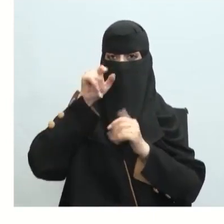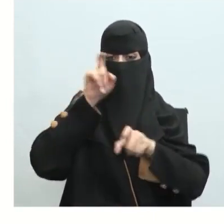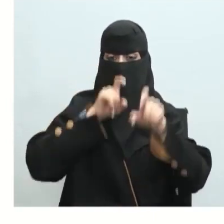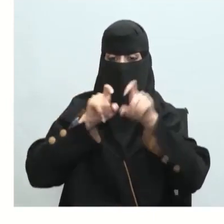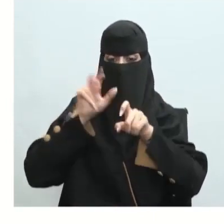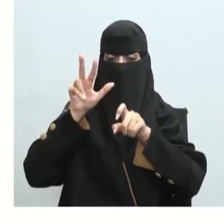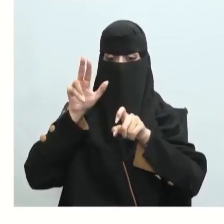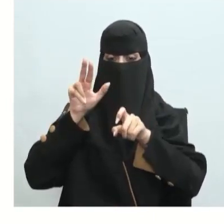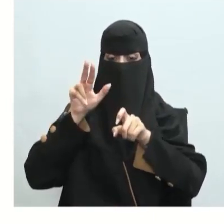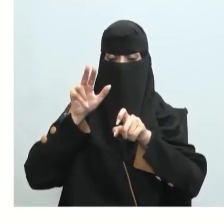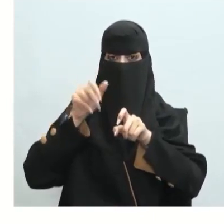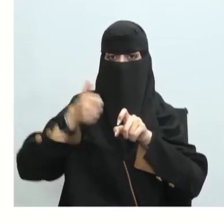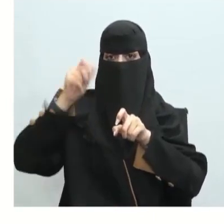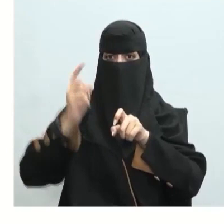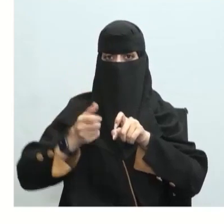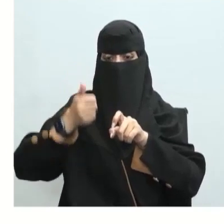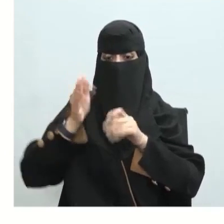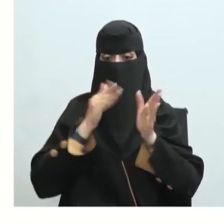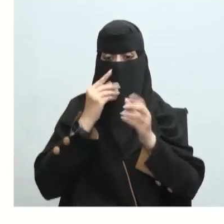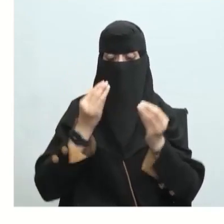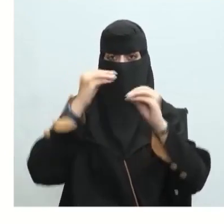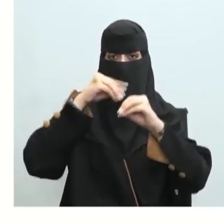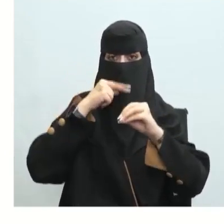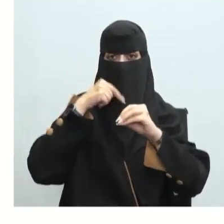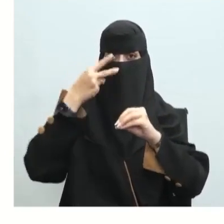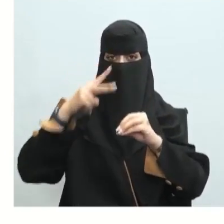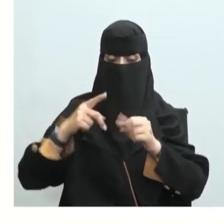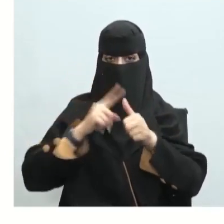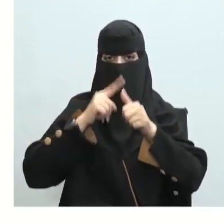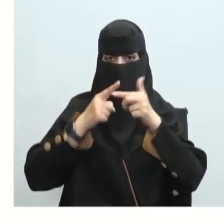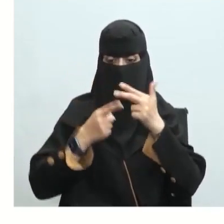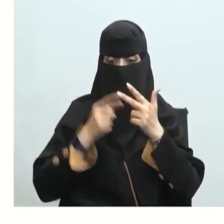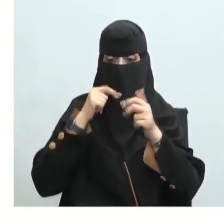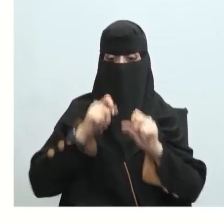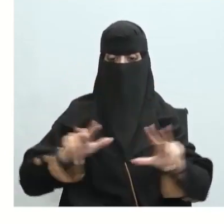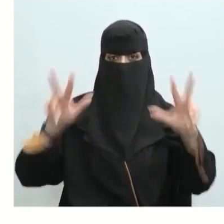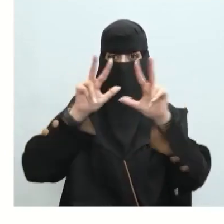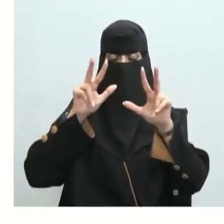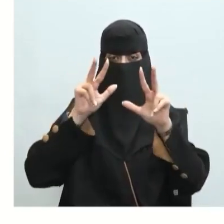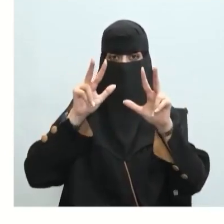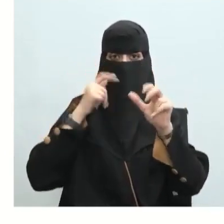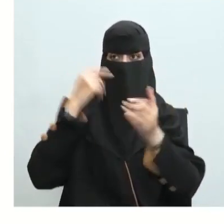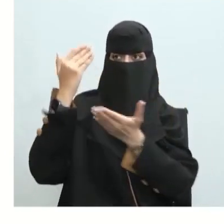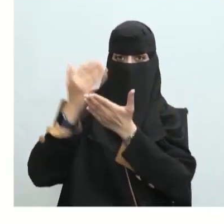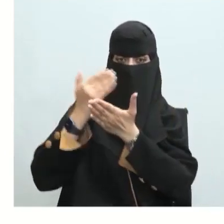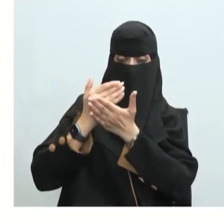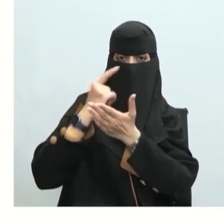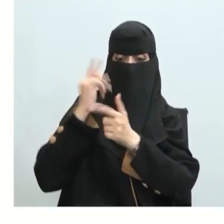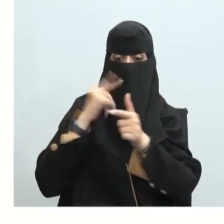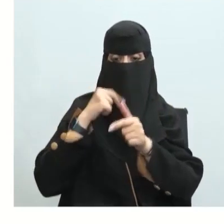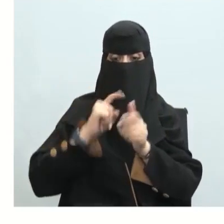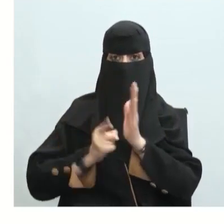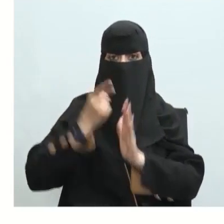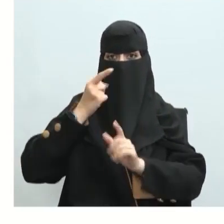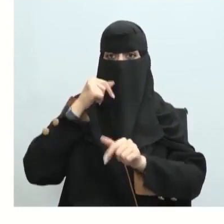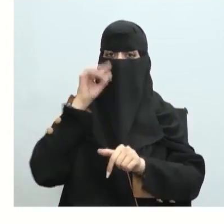كول العديد من الخدمات الاضافيه خدمه النشره الاقتصاديه احدث واجمل